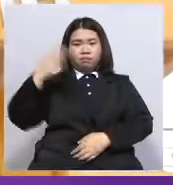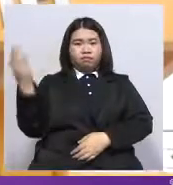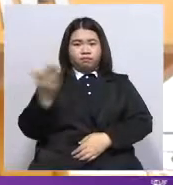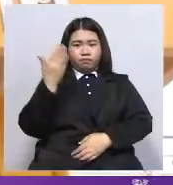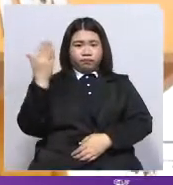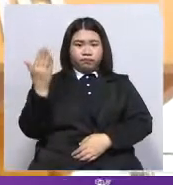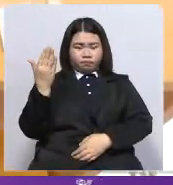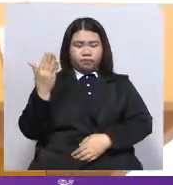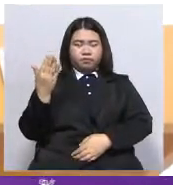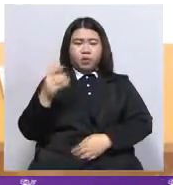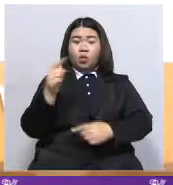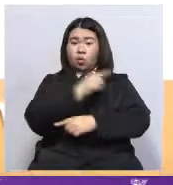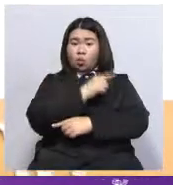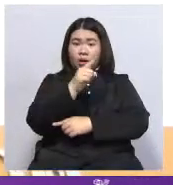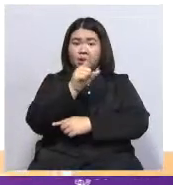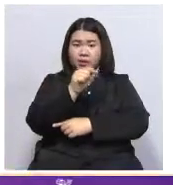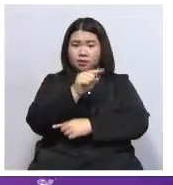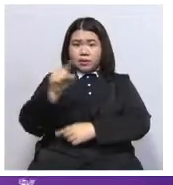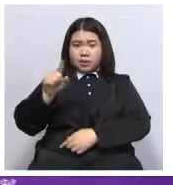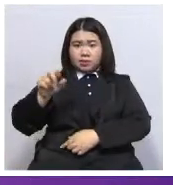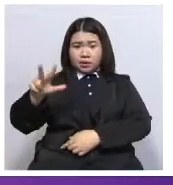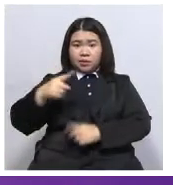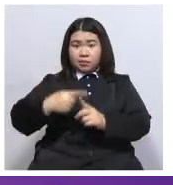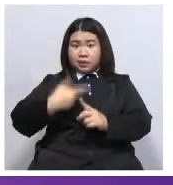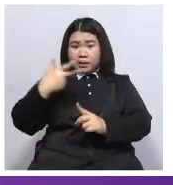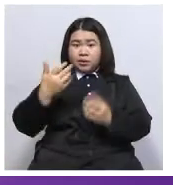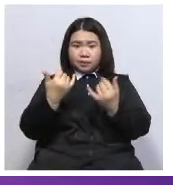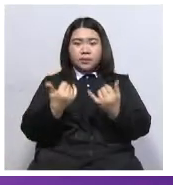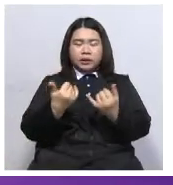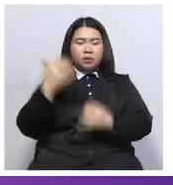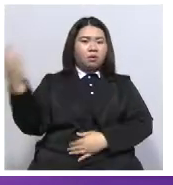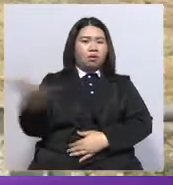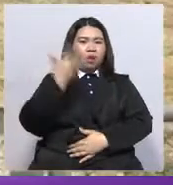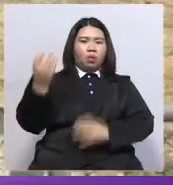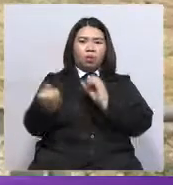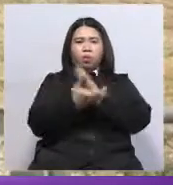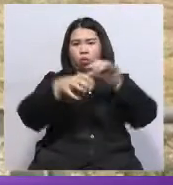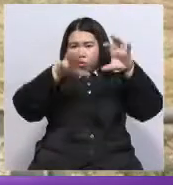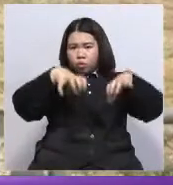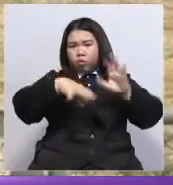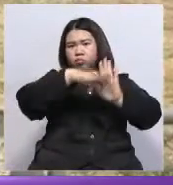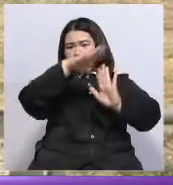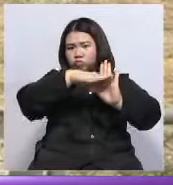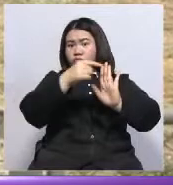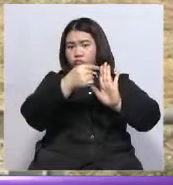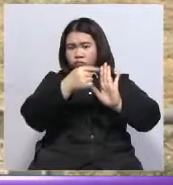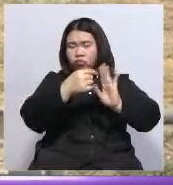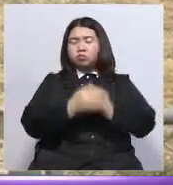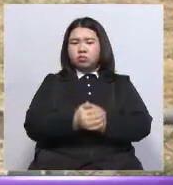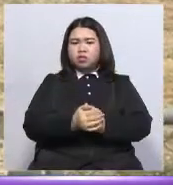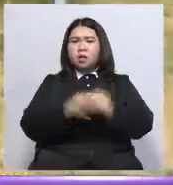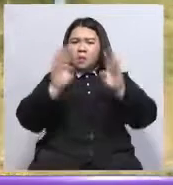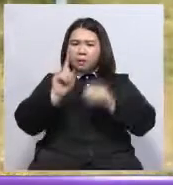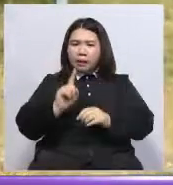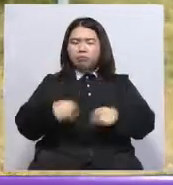ทยาระบุค่ะวันที่20ถึง23มีนาคมนี้จะมีพายุฤดูร้อนในบริเวณตอนบนของประเทศไทยในลัก